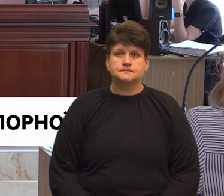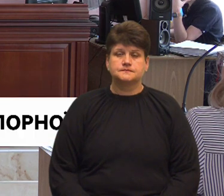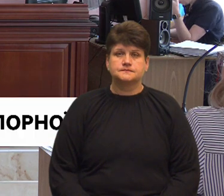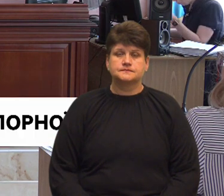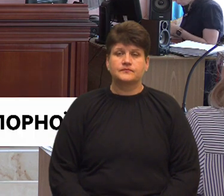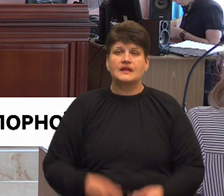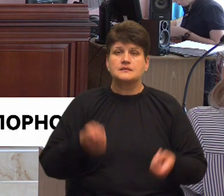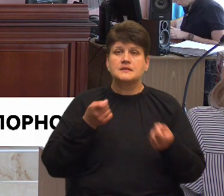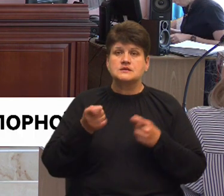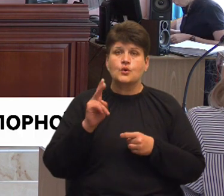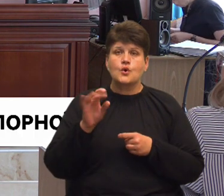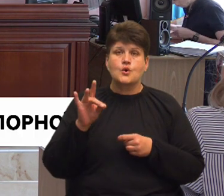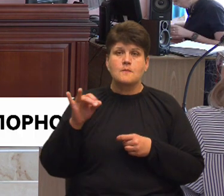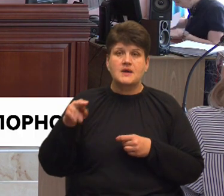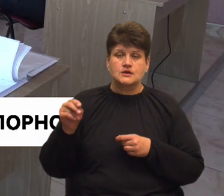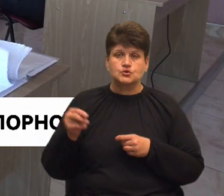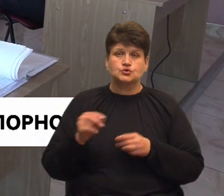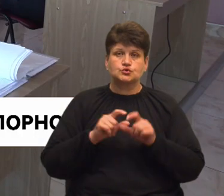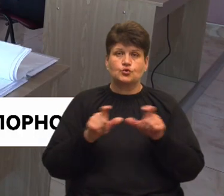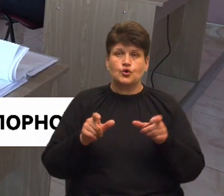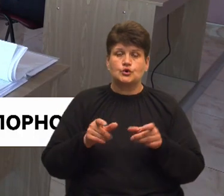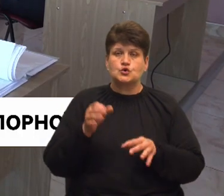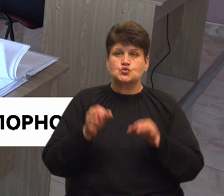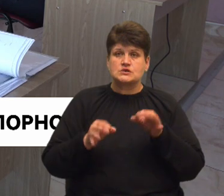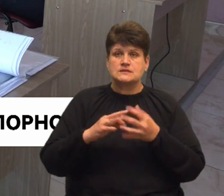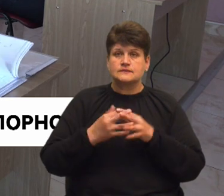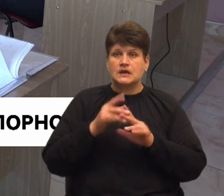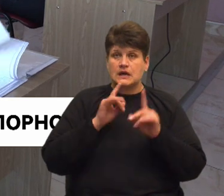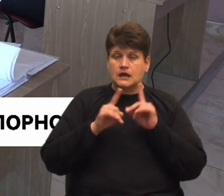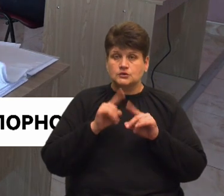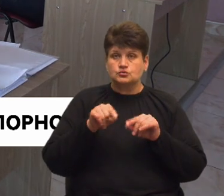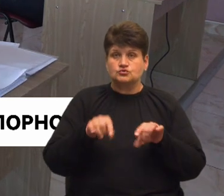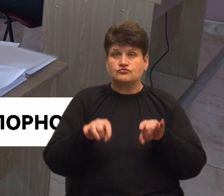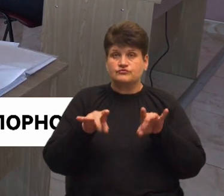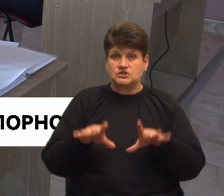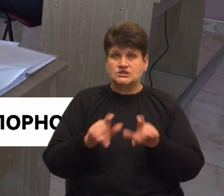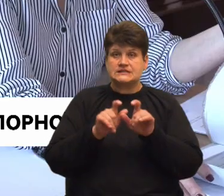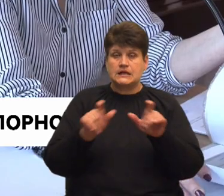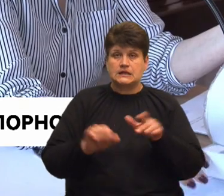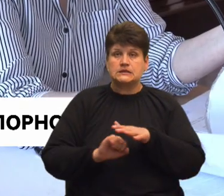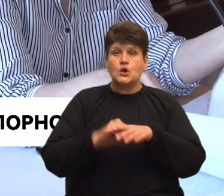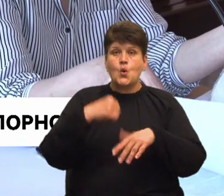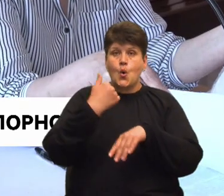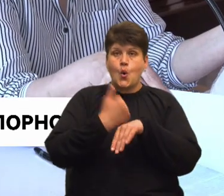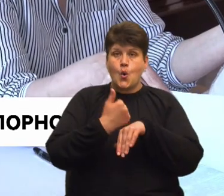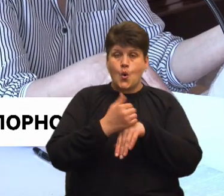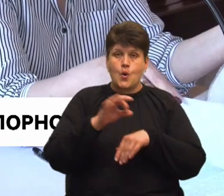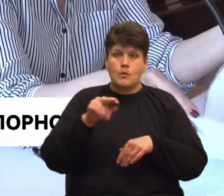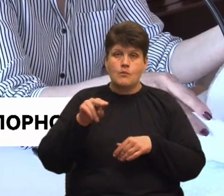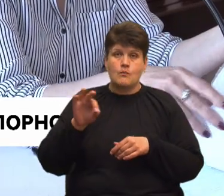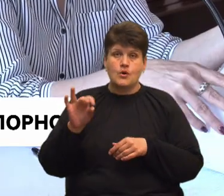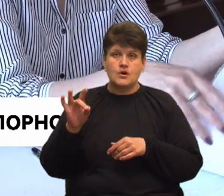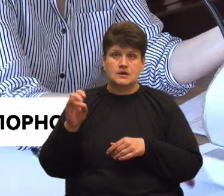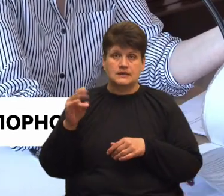ської школи судиться із селищною радою через те що заклад вирішили зробити опорним Про це розповів голова громади Микола Тимків